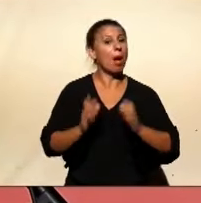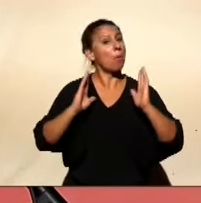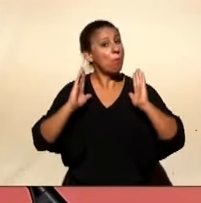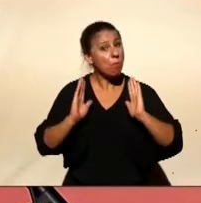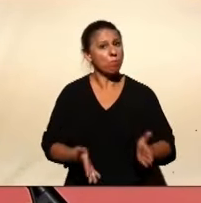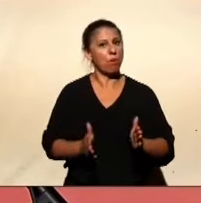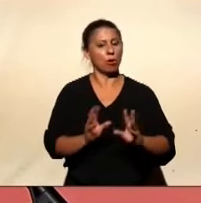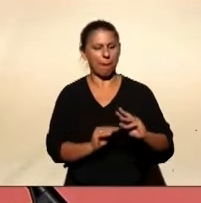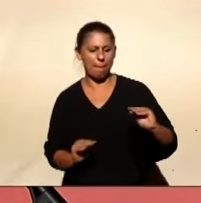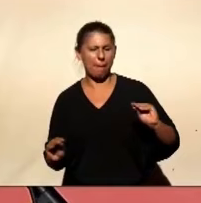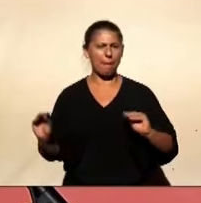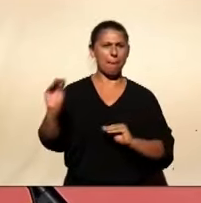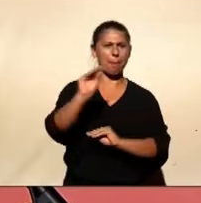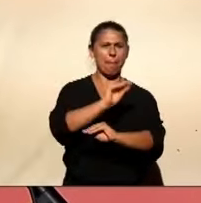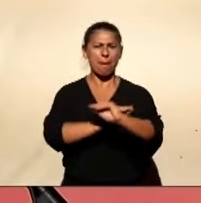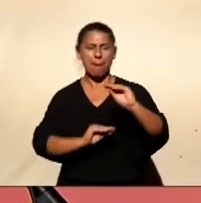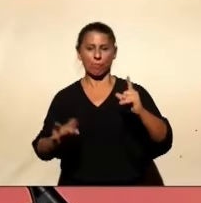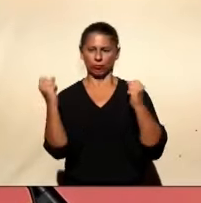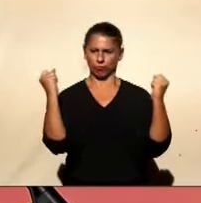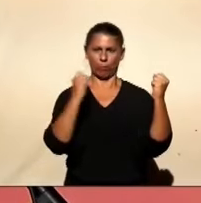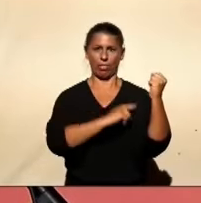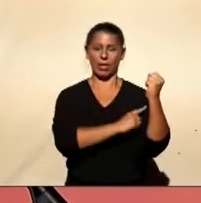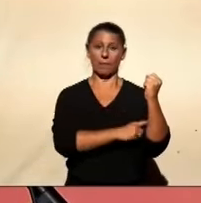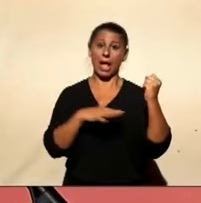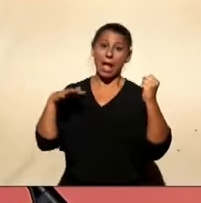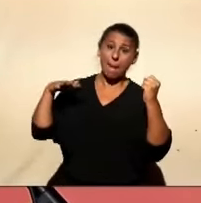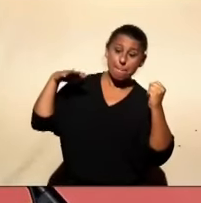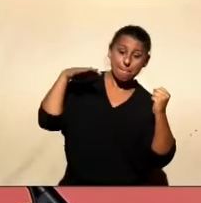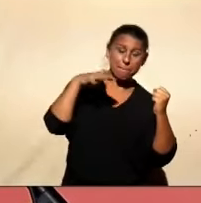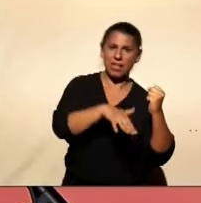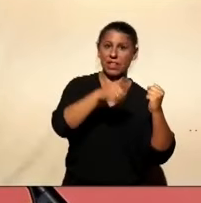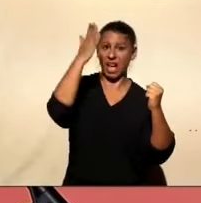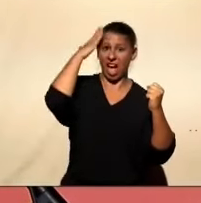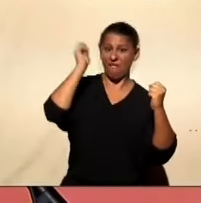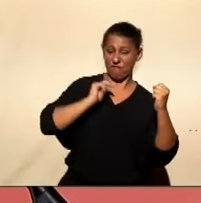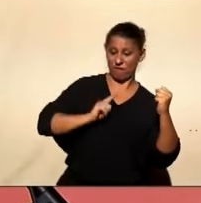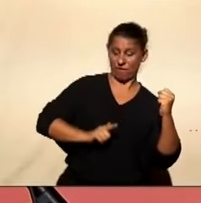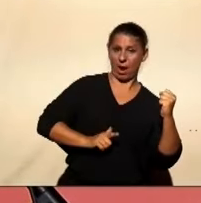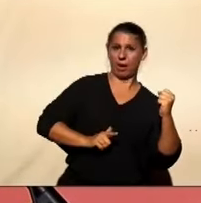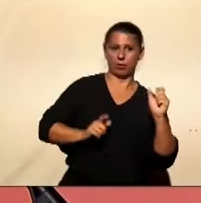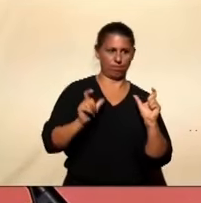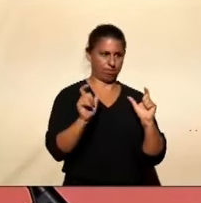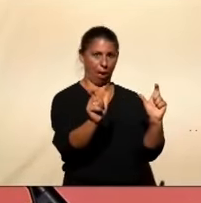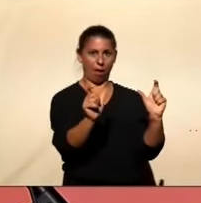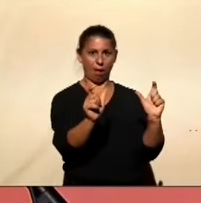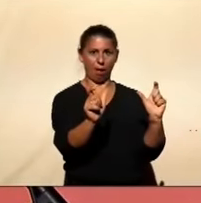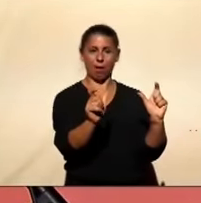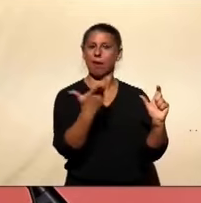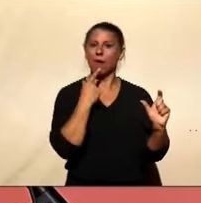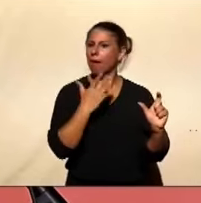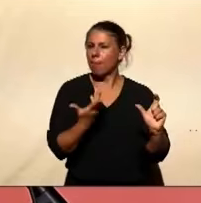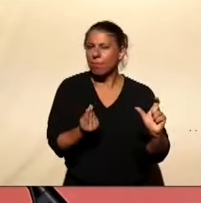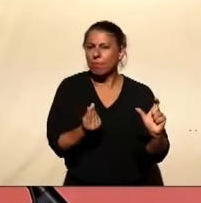να ανασυντάσσεται δυναμικά, αν η επίθεση του κεφαλαίου δεν περνάει αμαχητή,